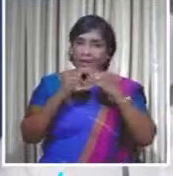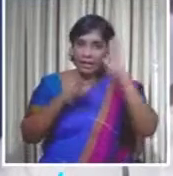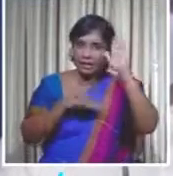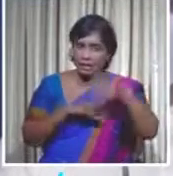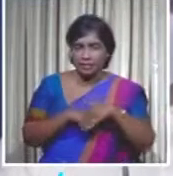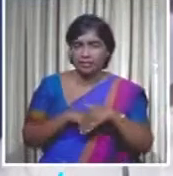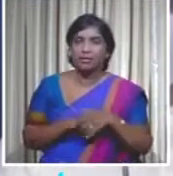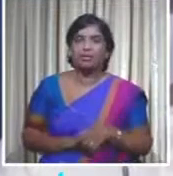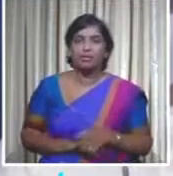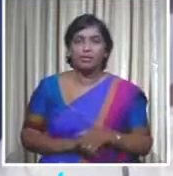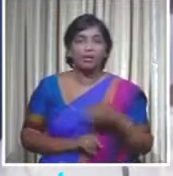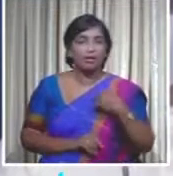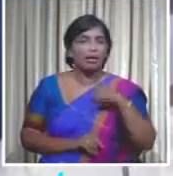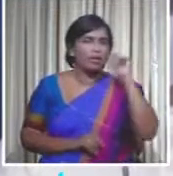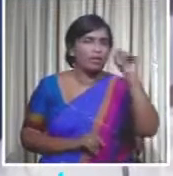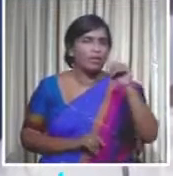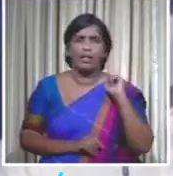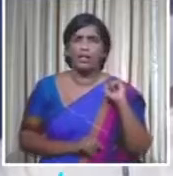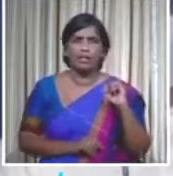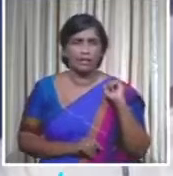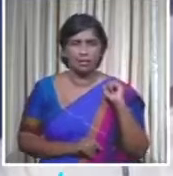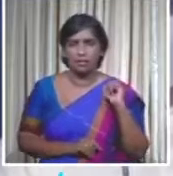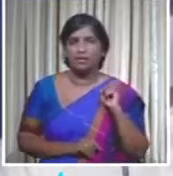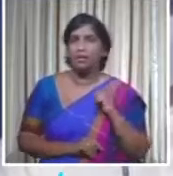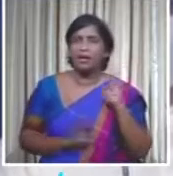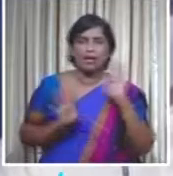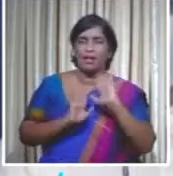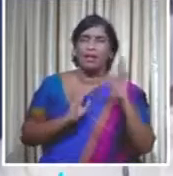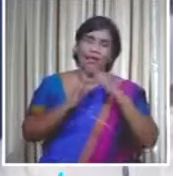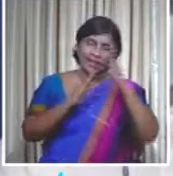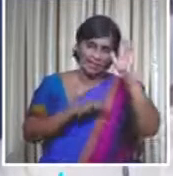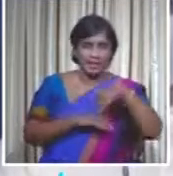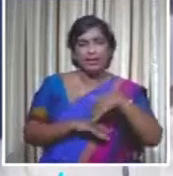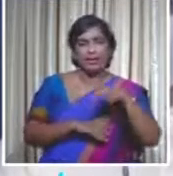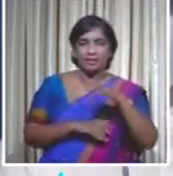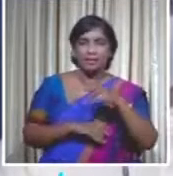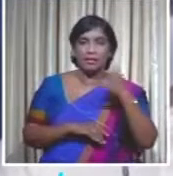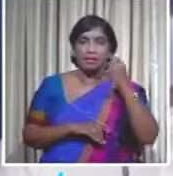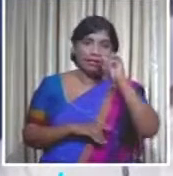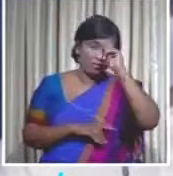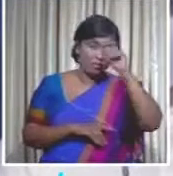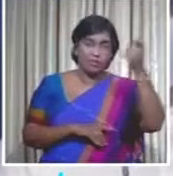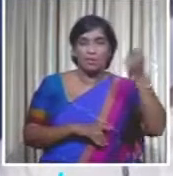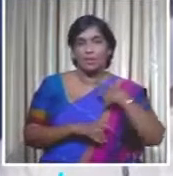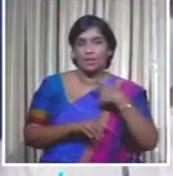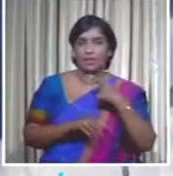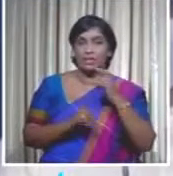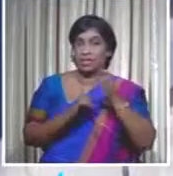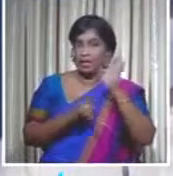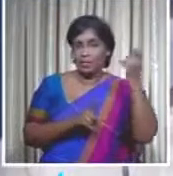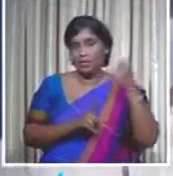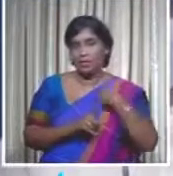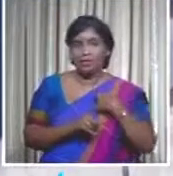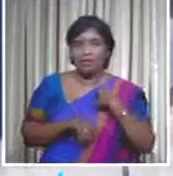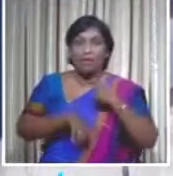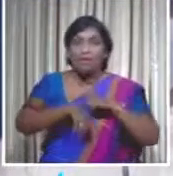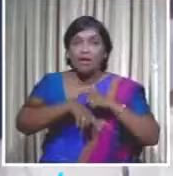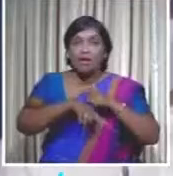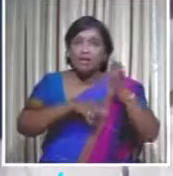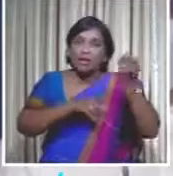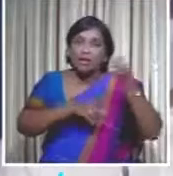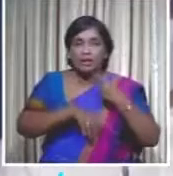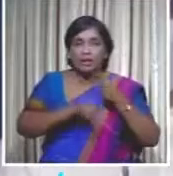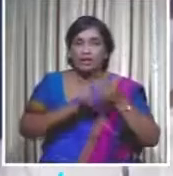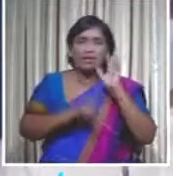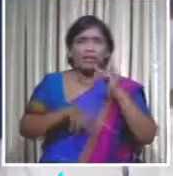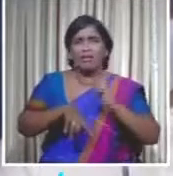कियला मम हुआ ऐ सर कियला नै नै इतिंग एन्नको कियला सर किवा मम किवा एना सर मट वेलावत देन्न कियला नै